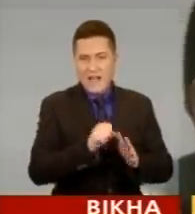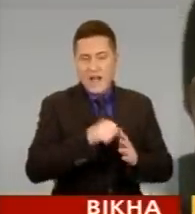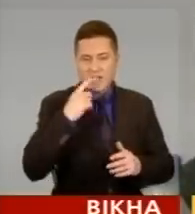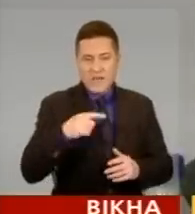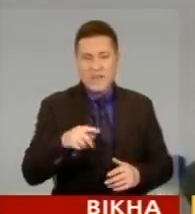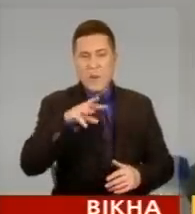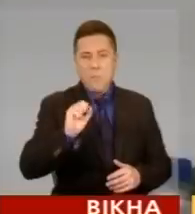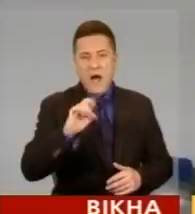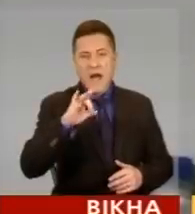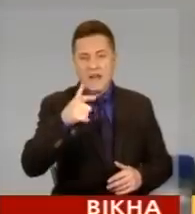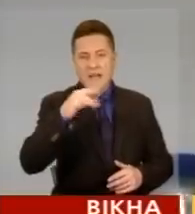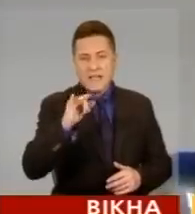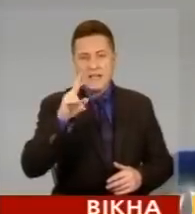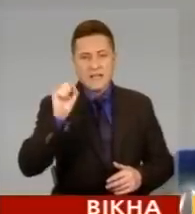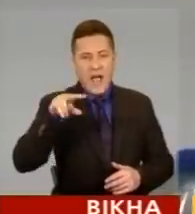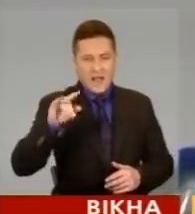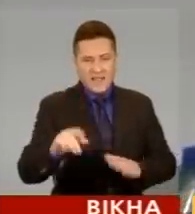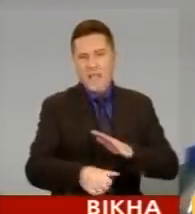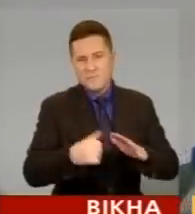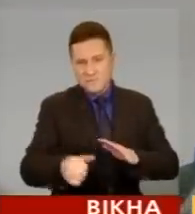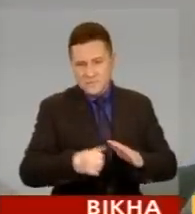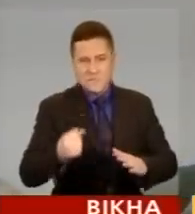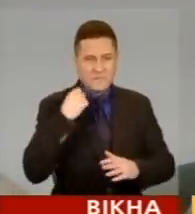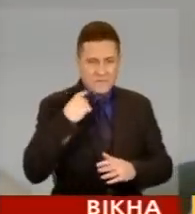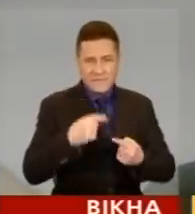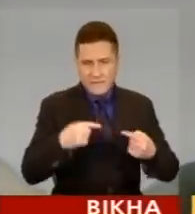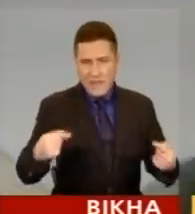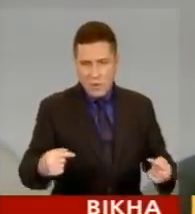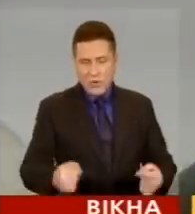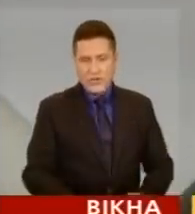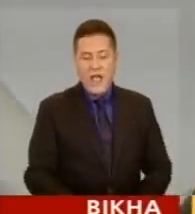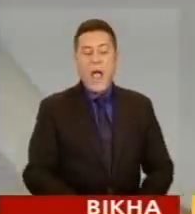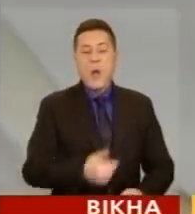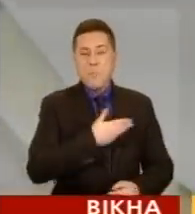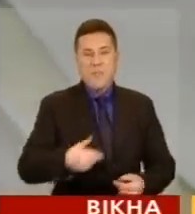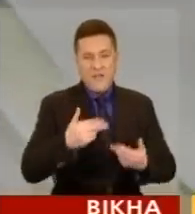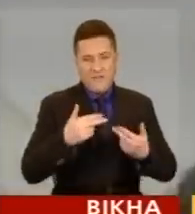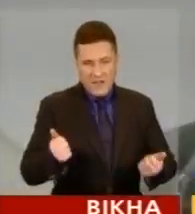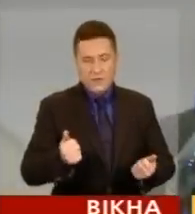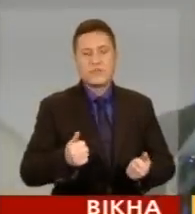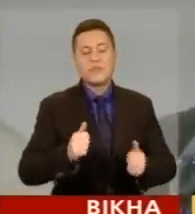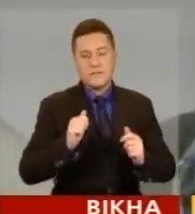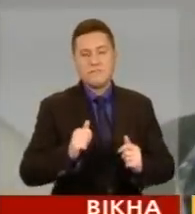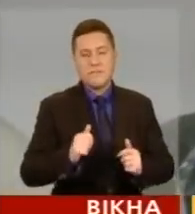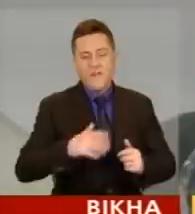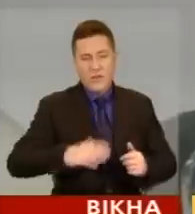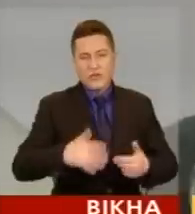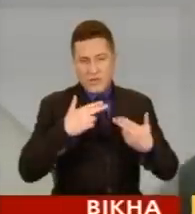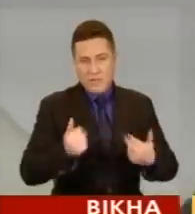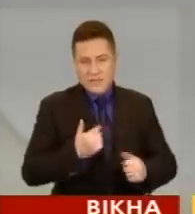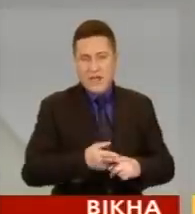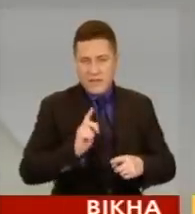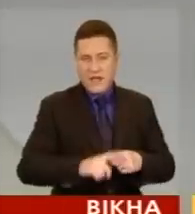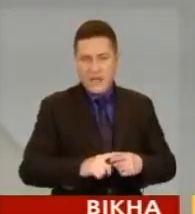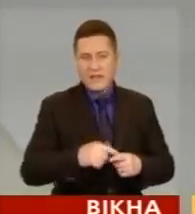маргиналы, асоциальные и прочие. Но, к сожалению, вынужден признать, как факт, что такое присутствует. Да, мы и маргиналы зачастую,